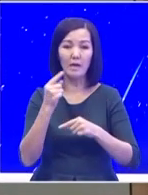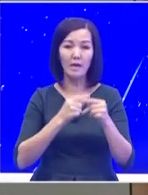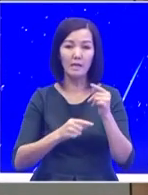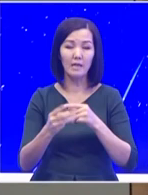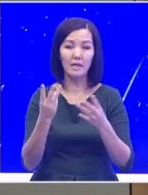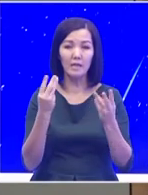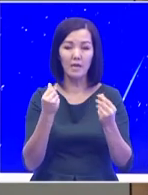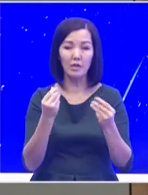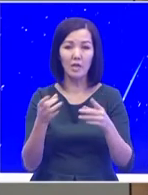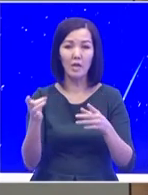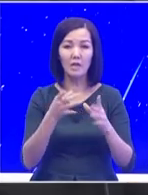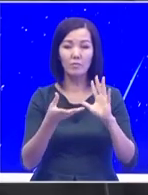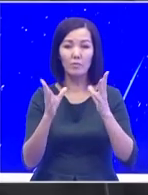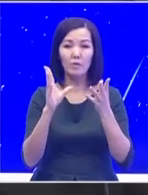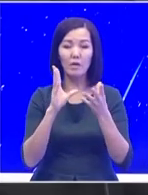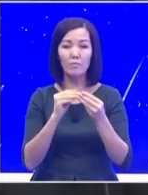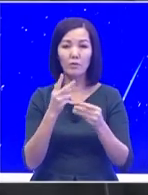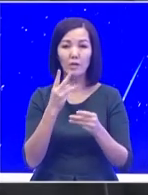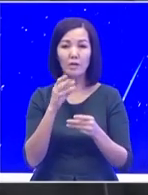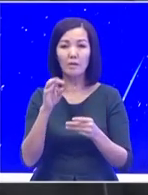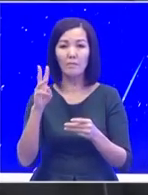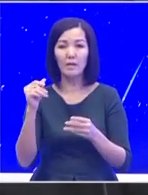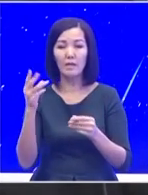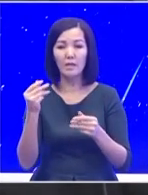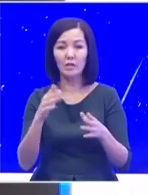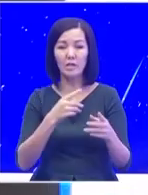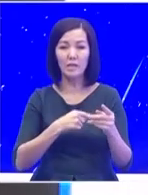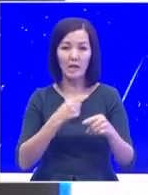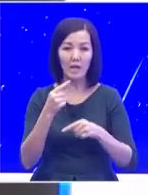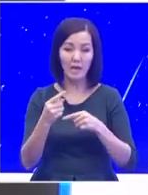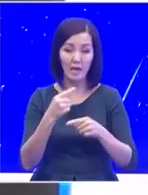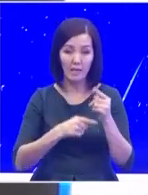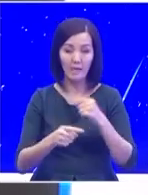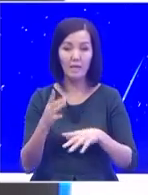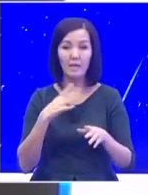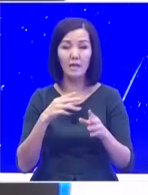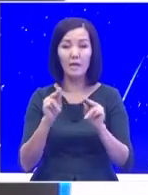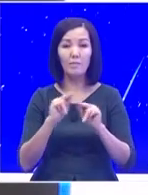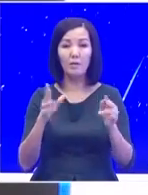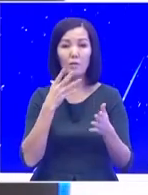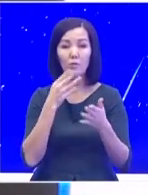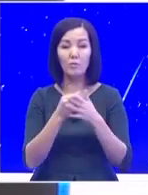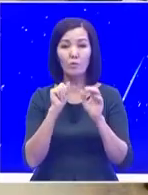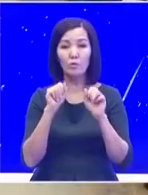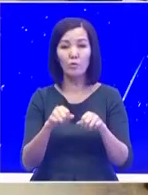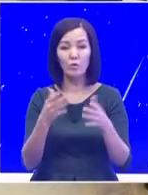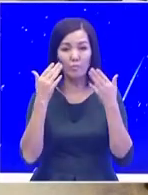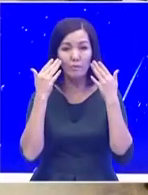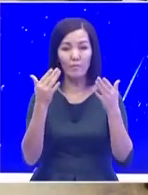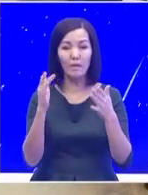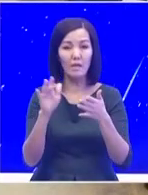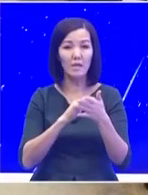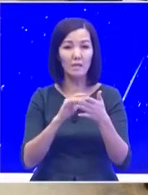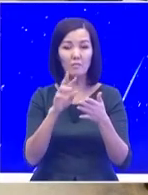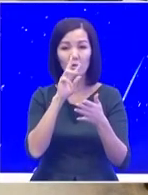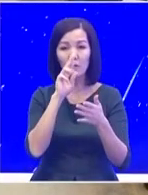ал республика бойынша былтыр 2 миллиардтан аса қаражат қайтарылған. Бұл жағдай педагогтардың өз құқығын білмегендігінен және есепшілердің